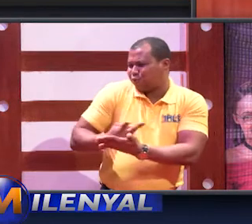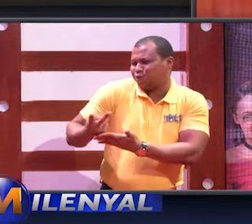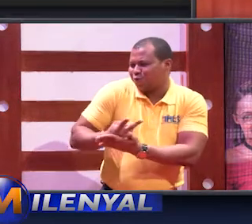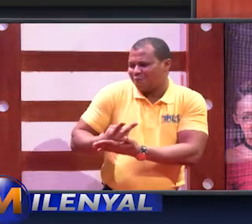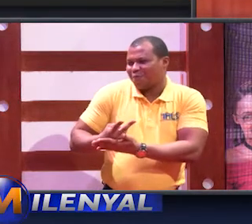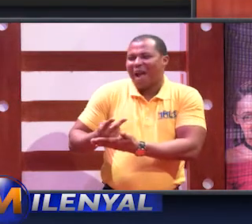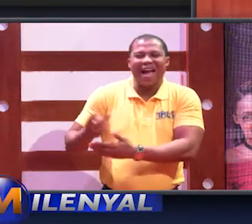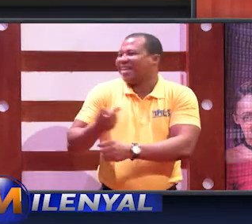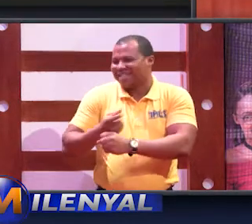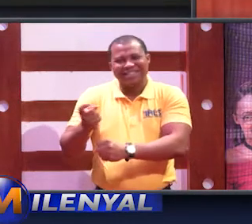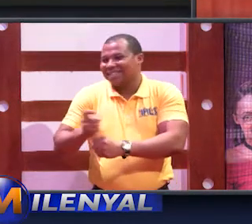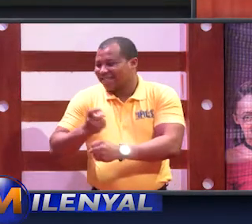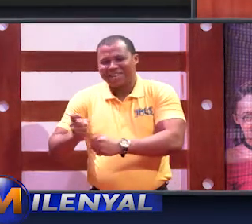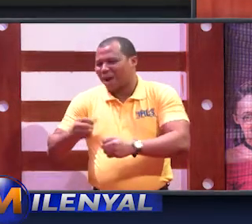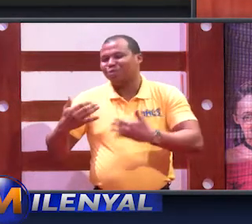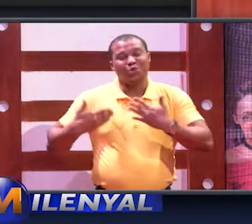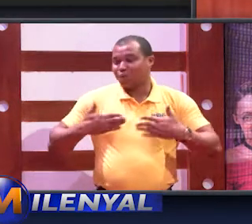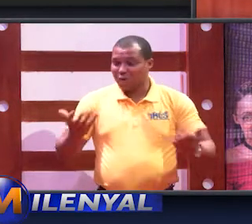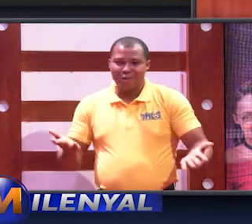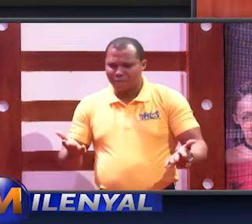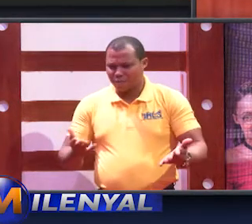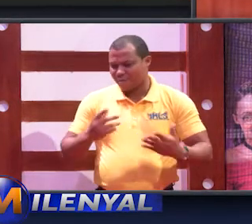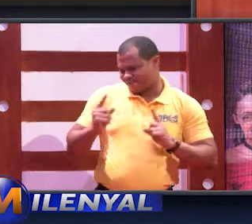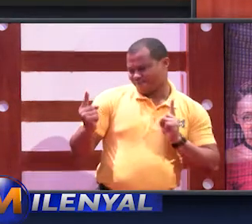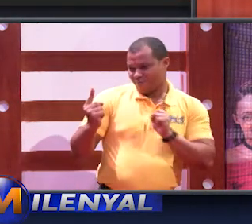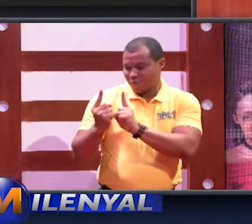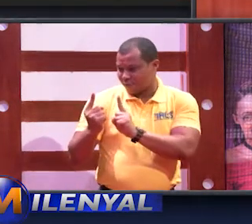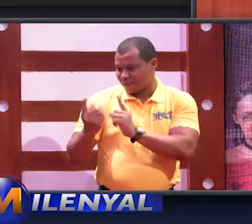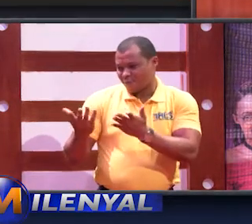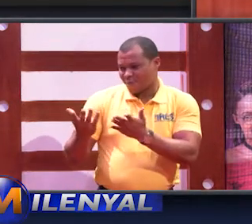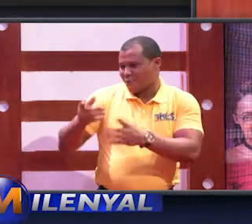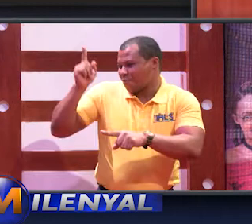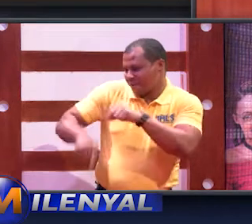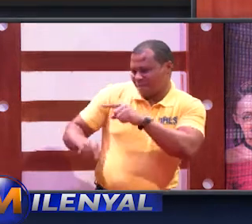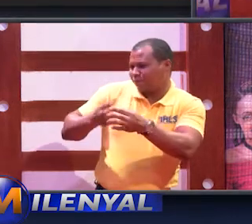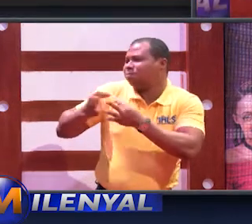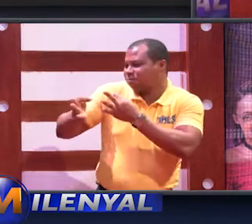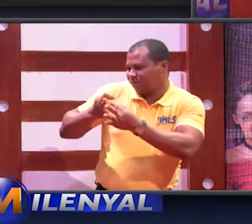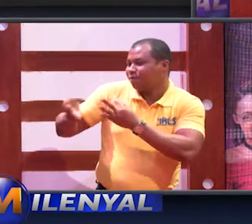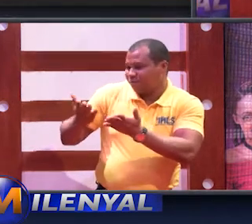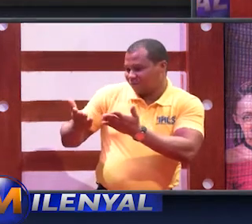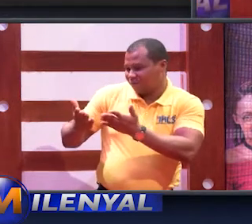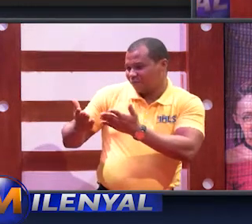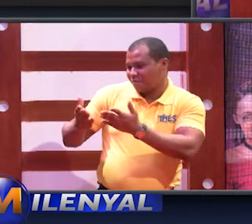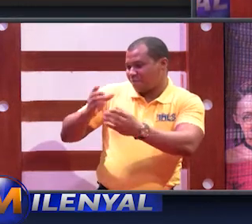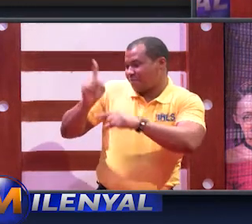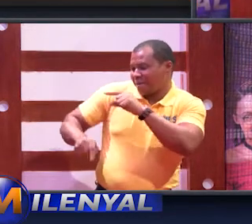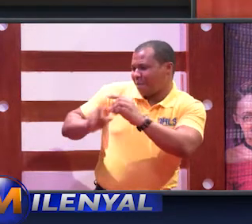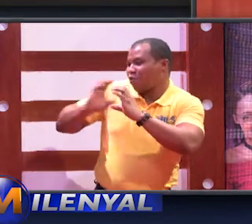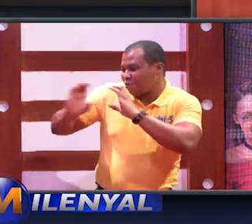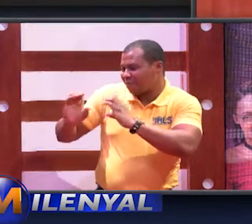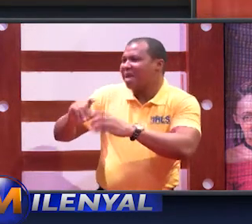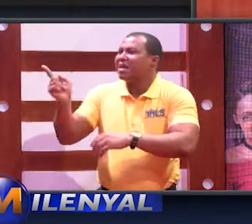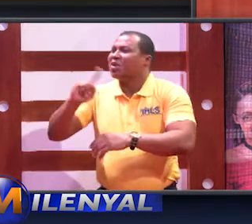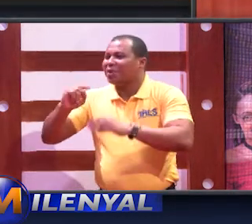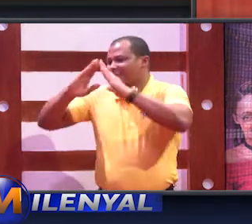et puis nègres qui arrivent. Mais eux même qui besoin directeur donc qui pas communiquer nègres pour dire côté secrétariat